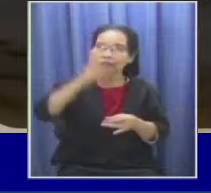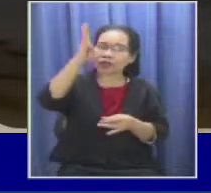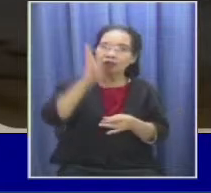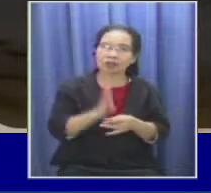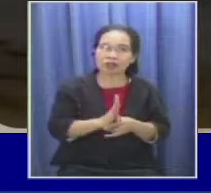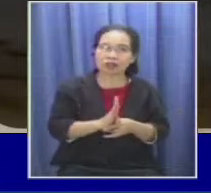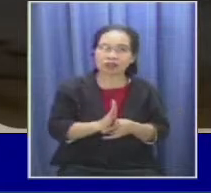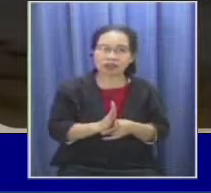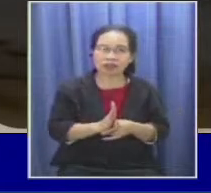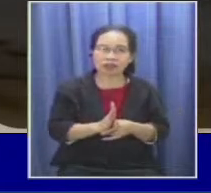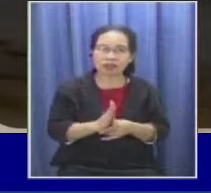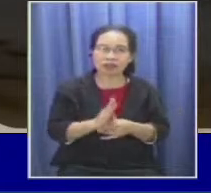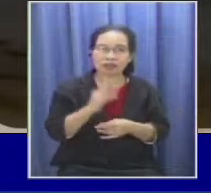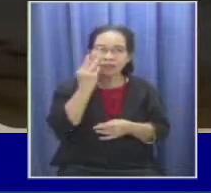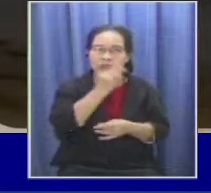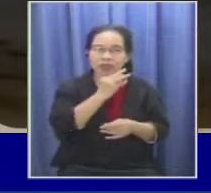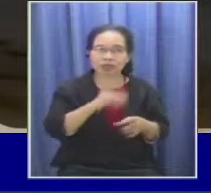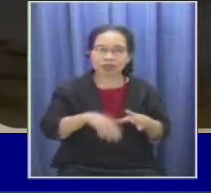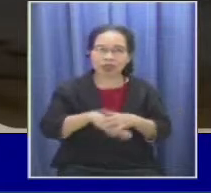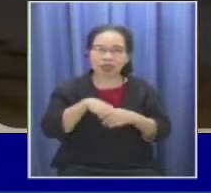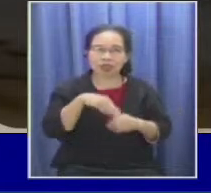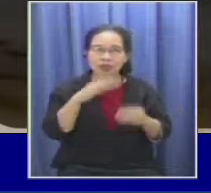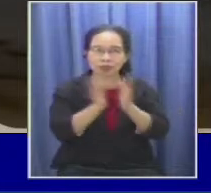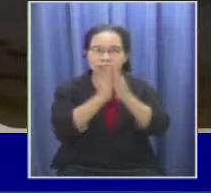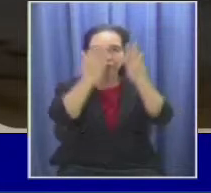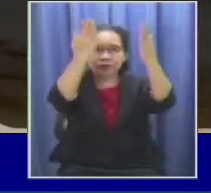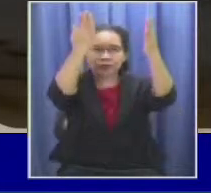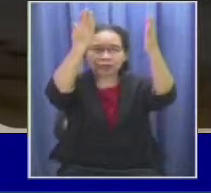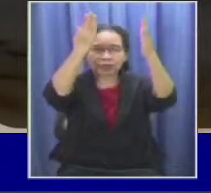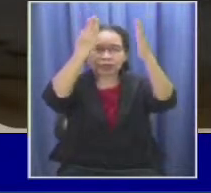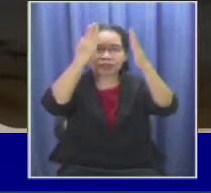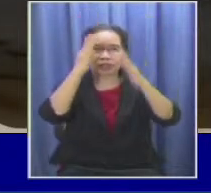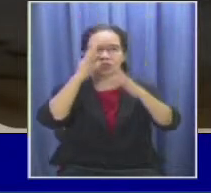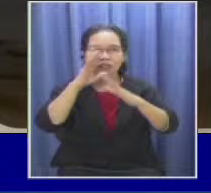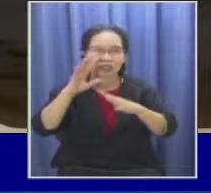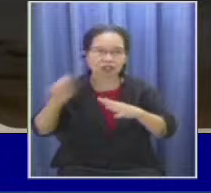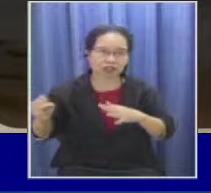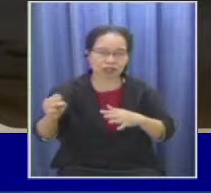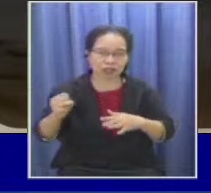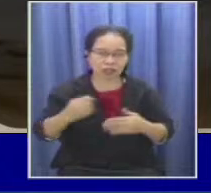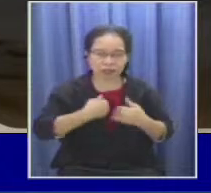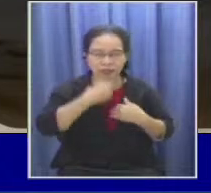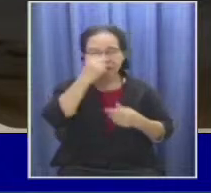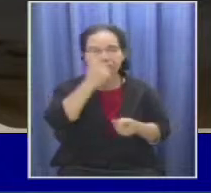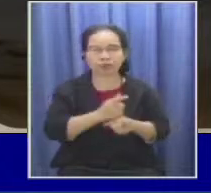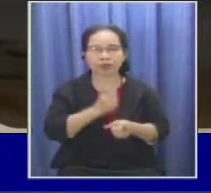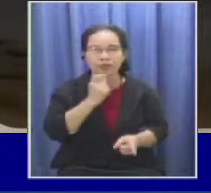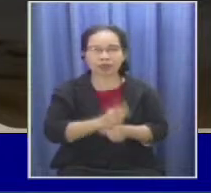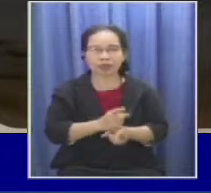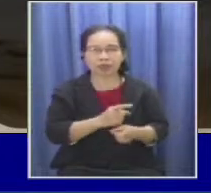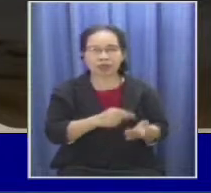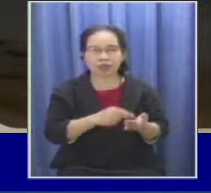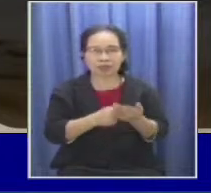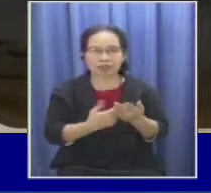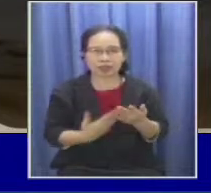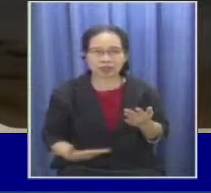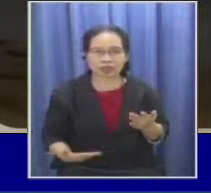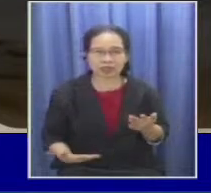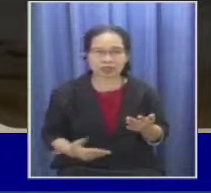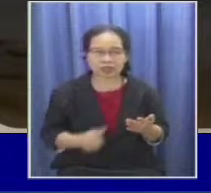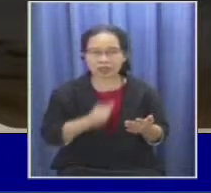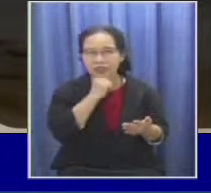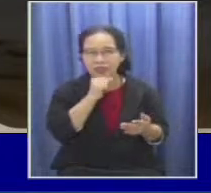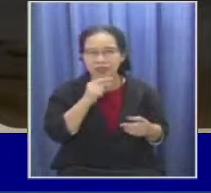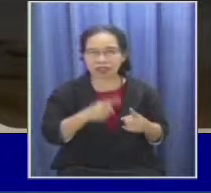wonipa biara ntumi nyodwo no na ya de bone a eyawramfo a awudura ya no ma ano kro ya ne ano na ya